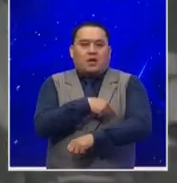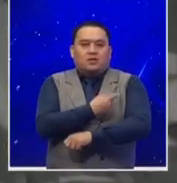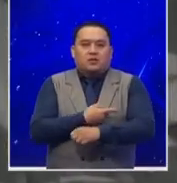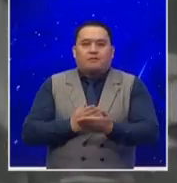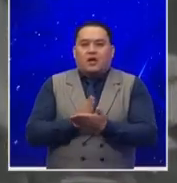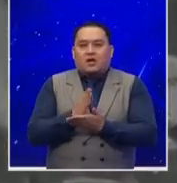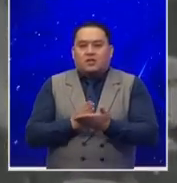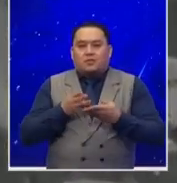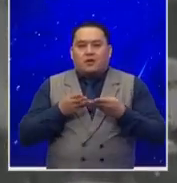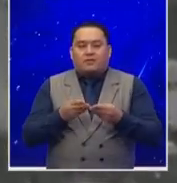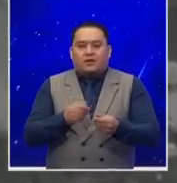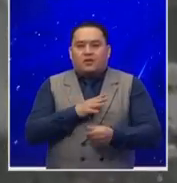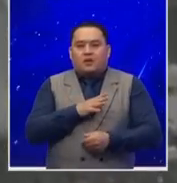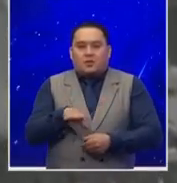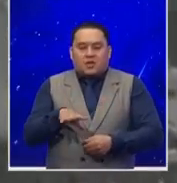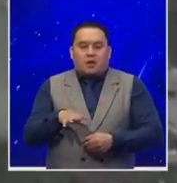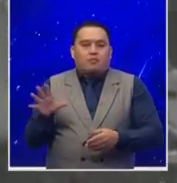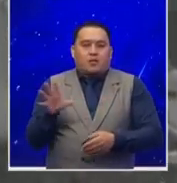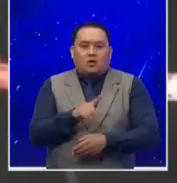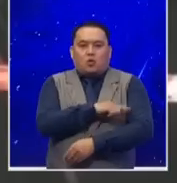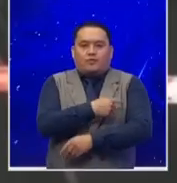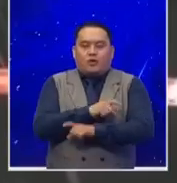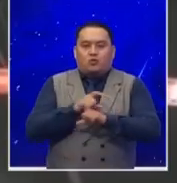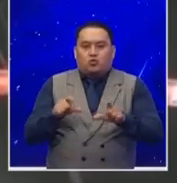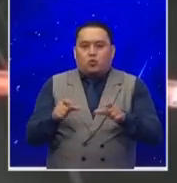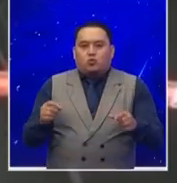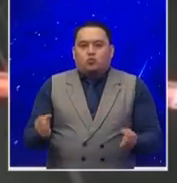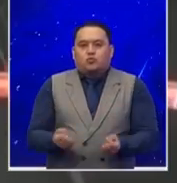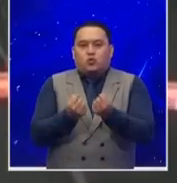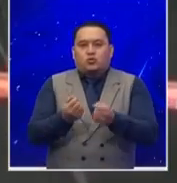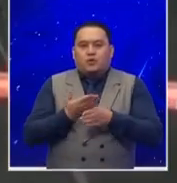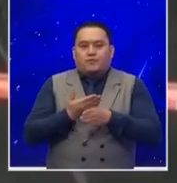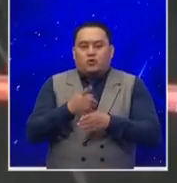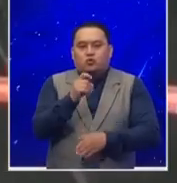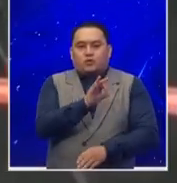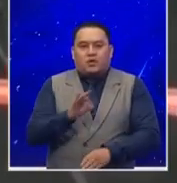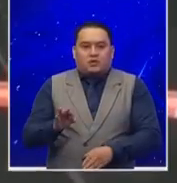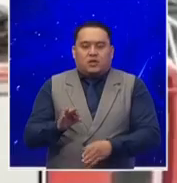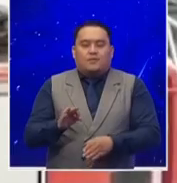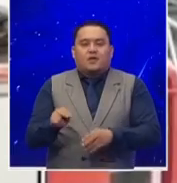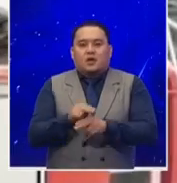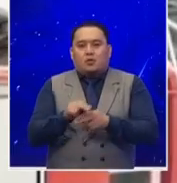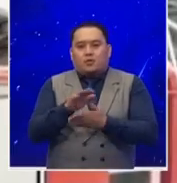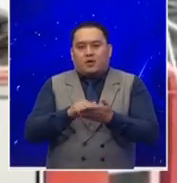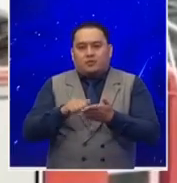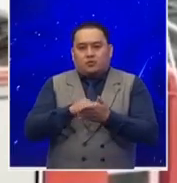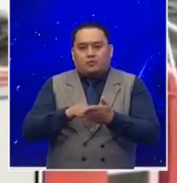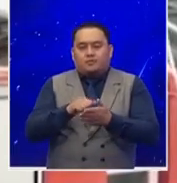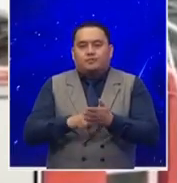қызметке кесірін тигізген жоқ. Науқастардың бәріне 100% көмек көрсетілуде. Оқиға орнында тергеу амалдары жалғасуда.